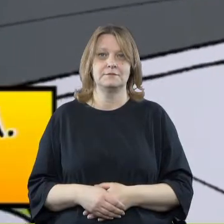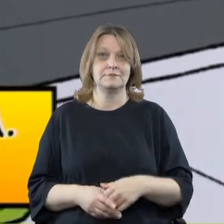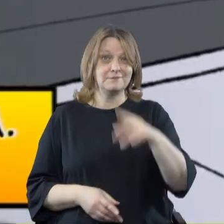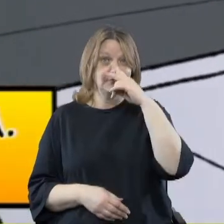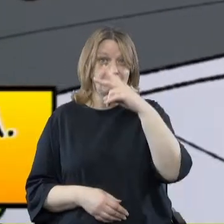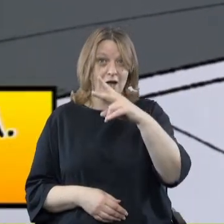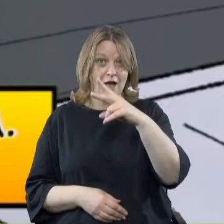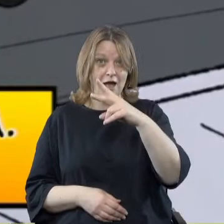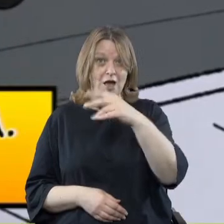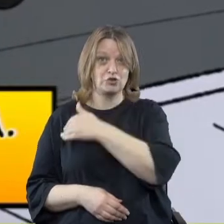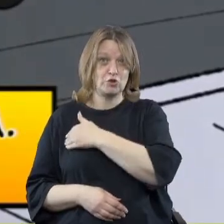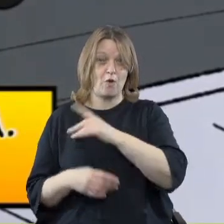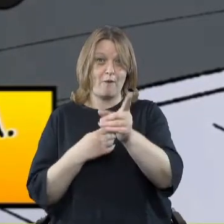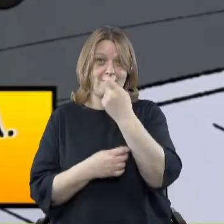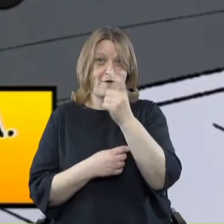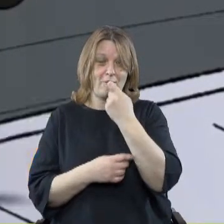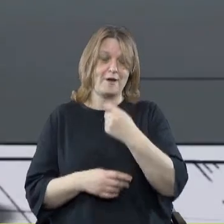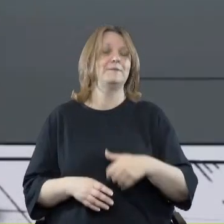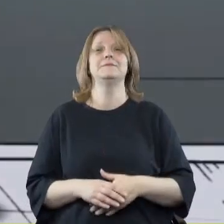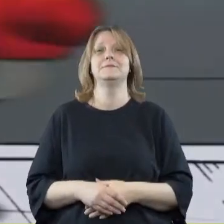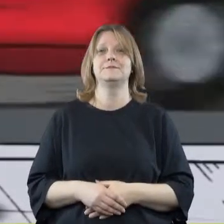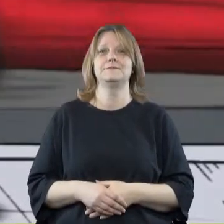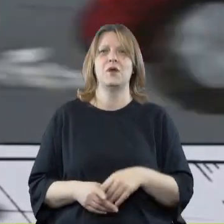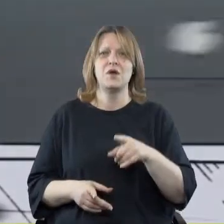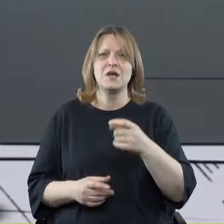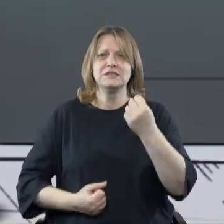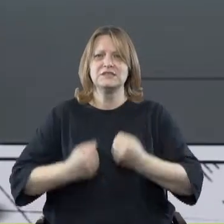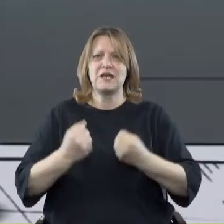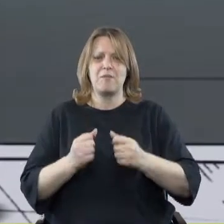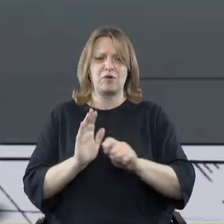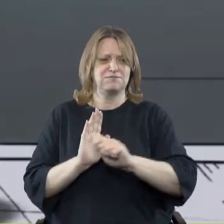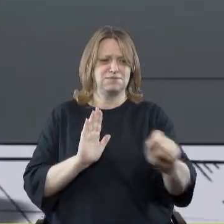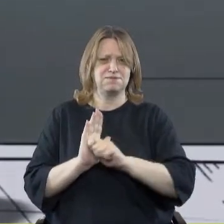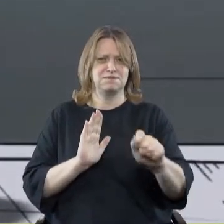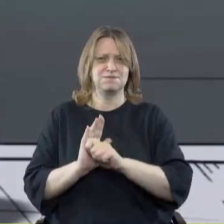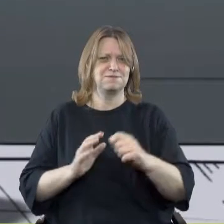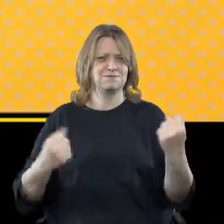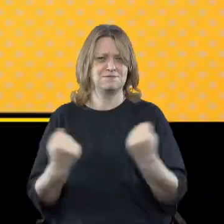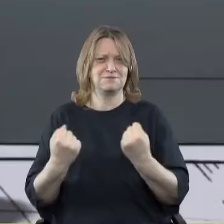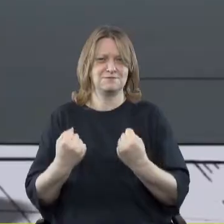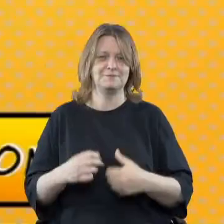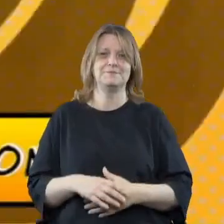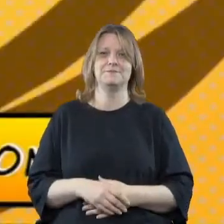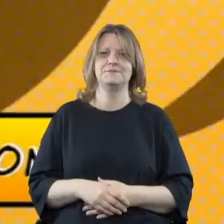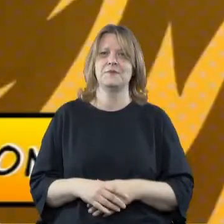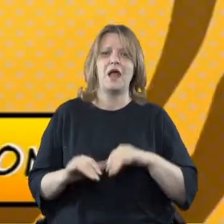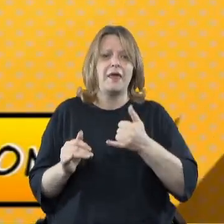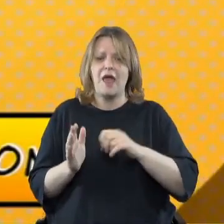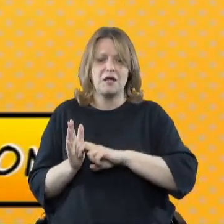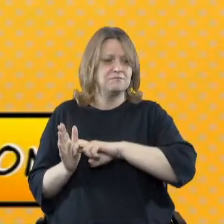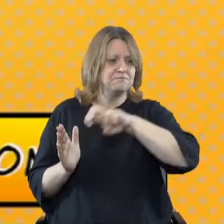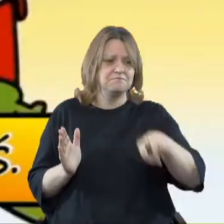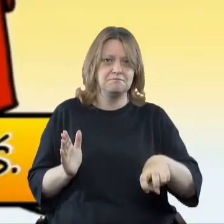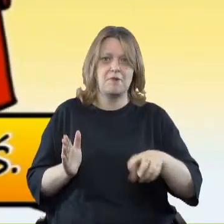Patrz, szkoła nas już woła! Hej! Samochody pędzą jak szalone! Jak tu przejść na